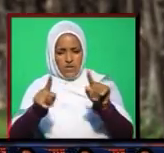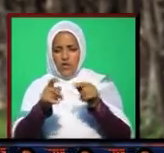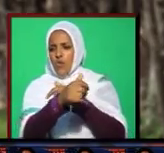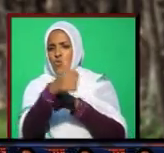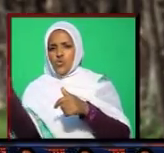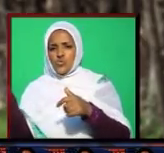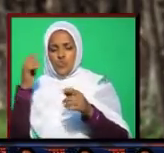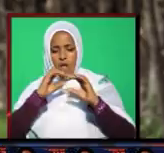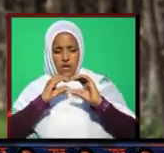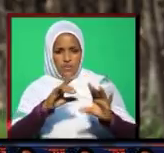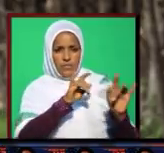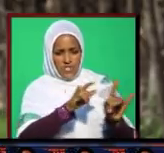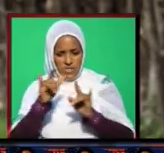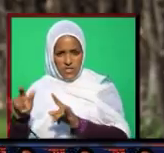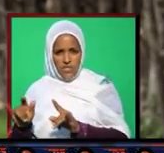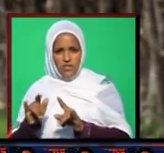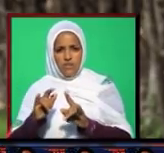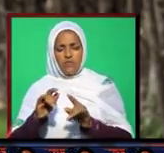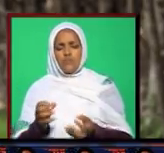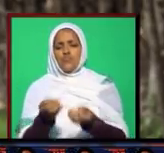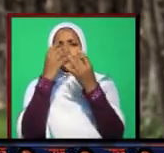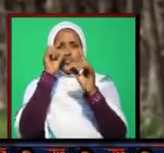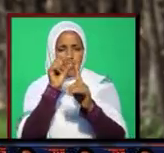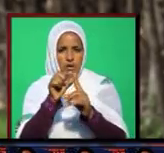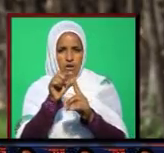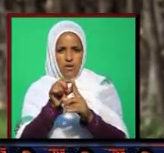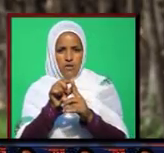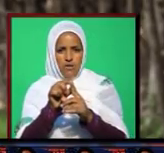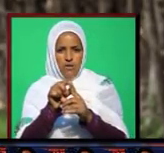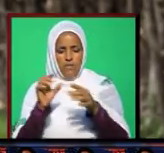በኋላ ነገር ግን ሌሎችን ደግሞ አስተምር ዘንድ